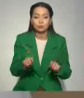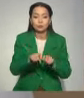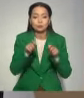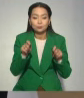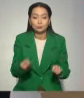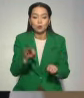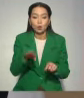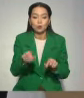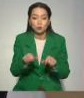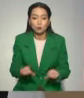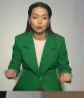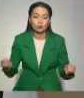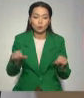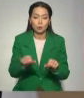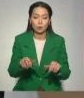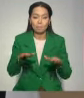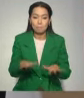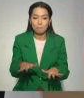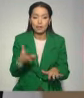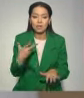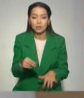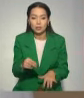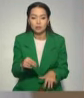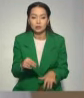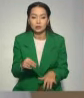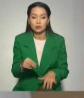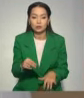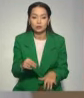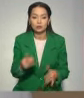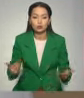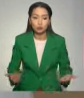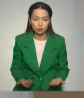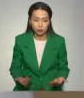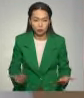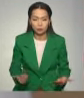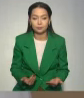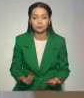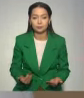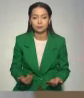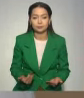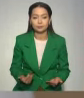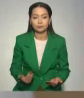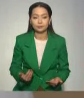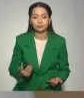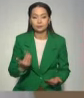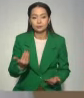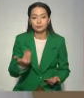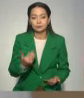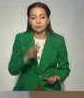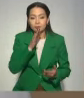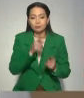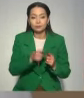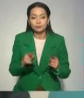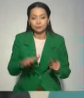отгонные места где значит содержаться на летнее время допустим